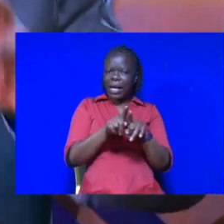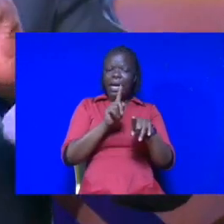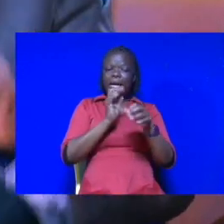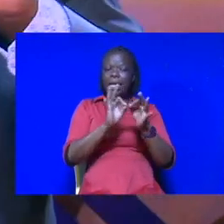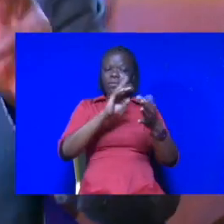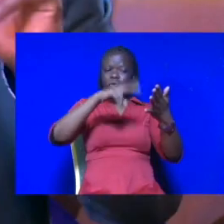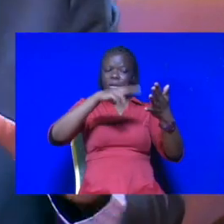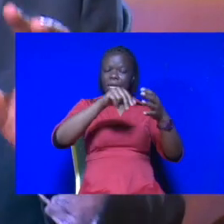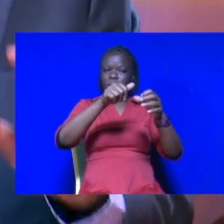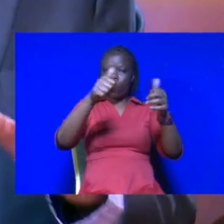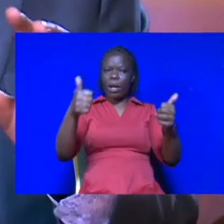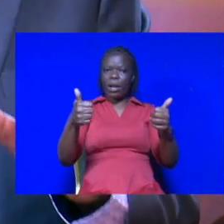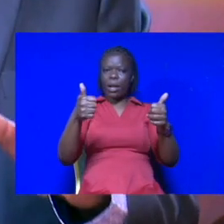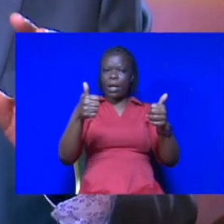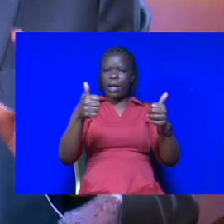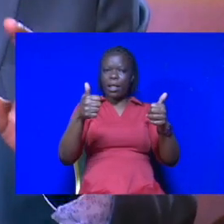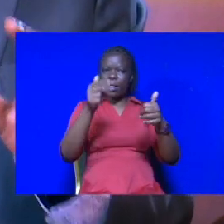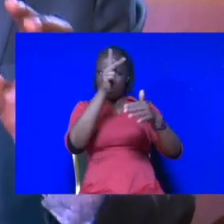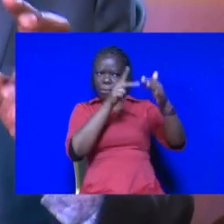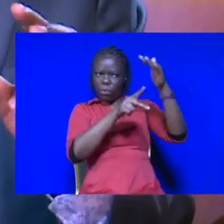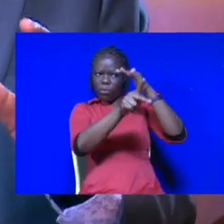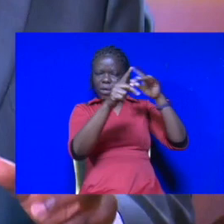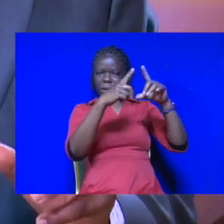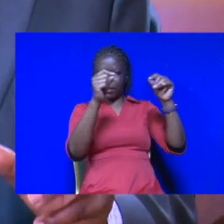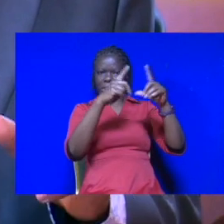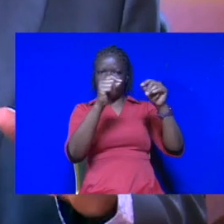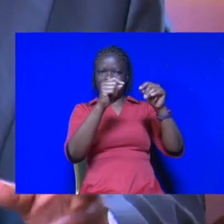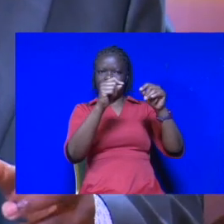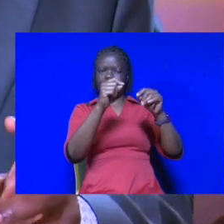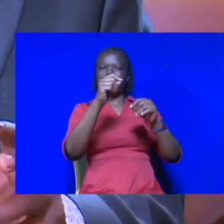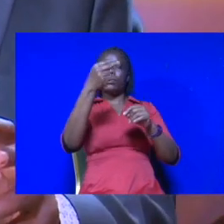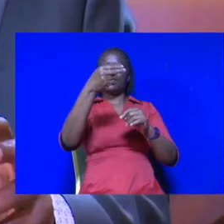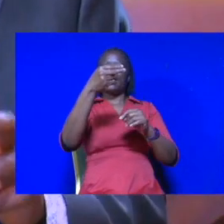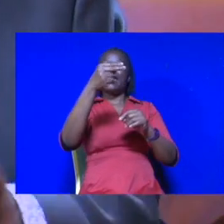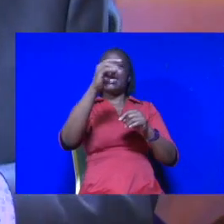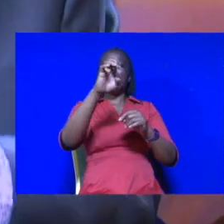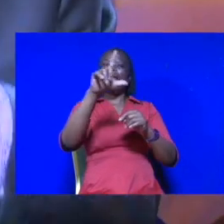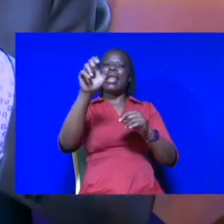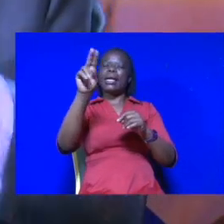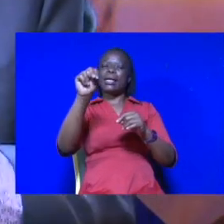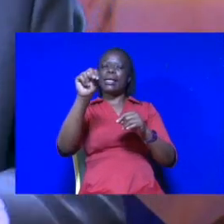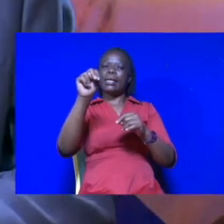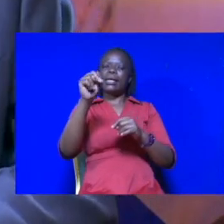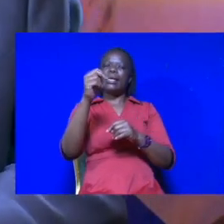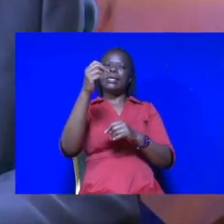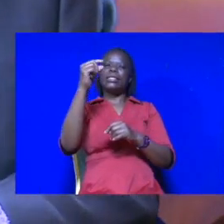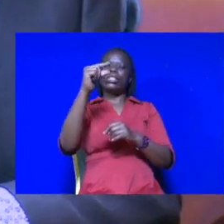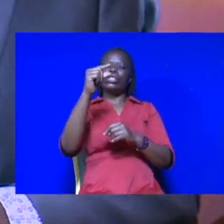ukisoma kwa makini roho ya unabii, Ellen G. White katika kitabu cha Patriarchs and